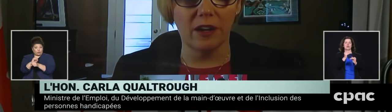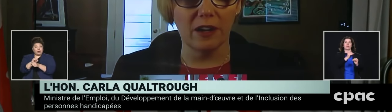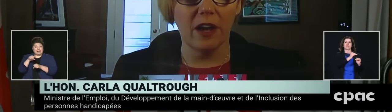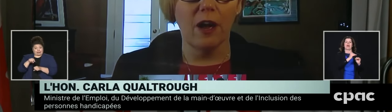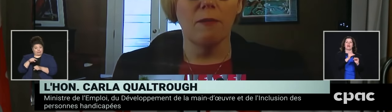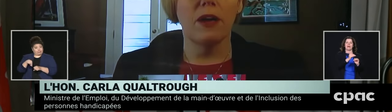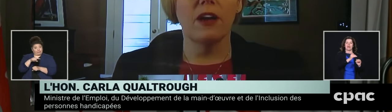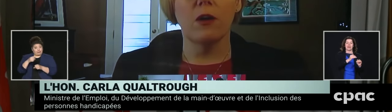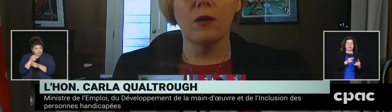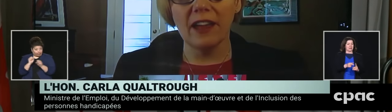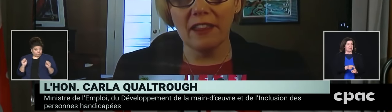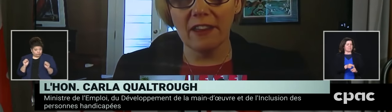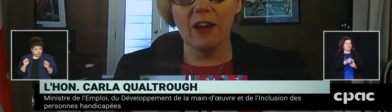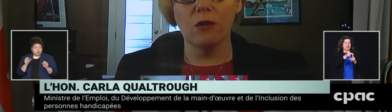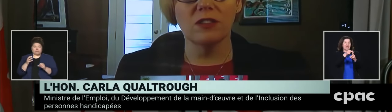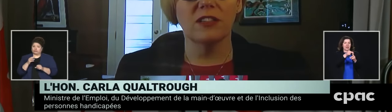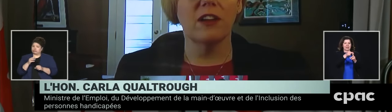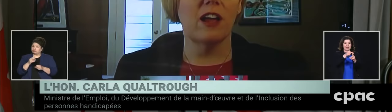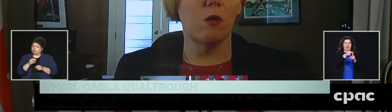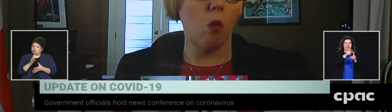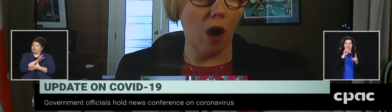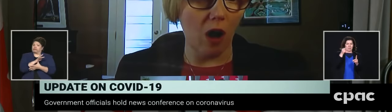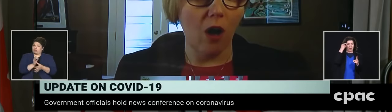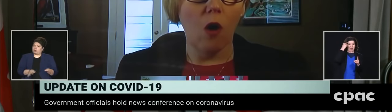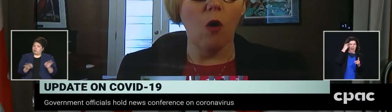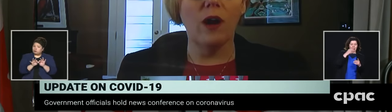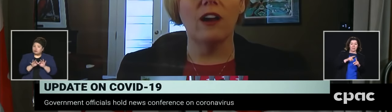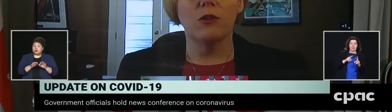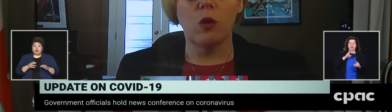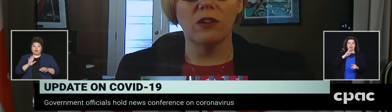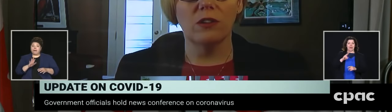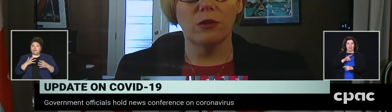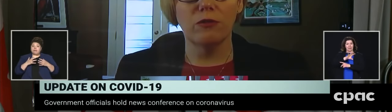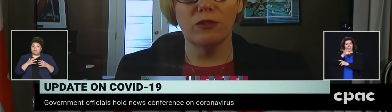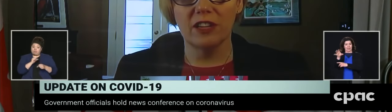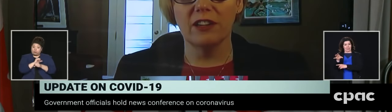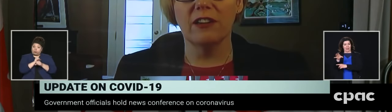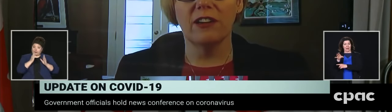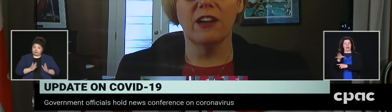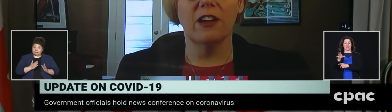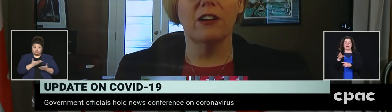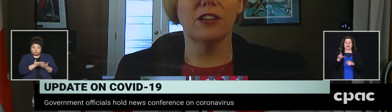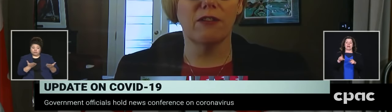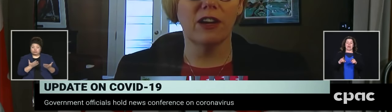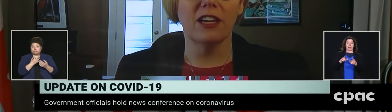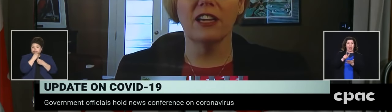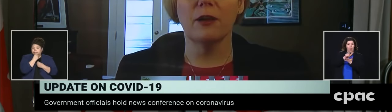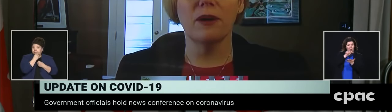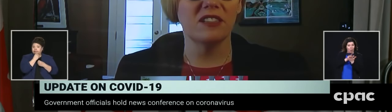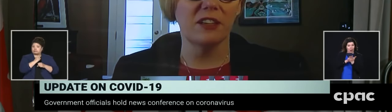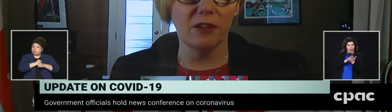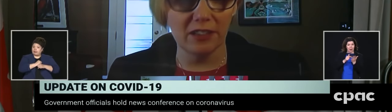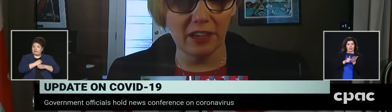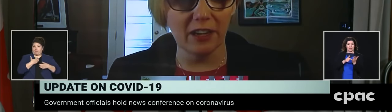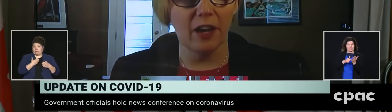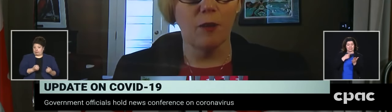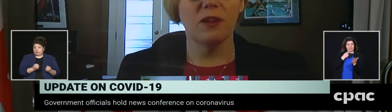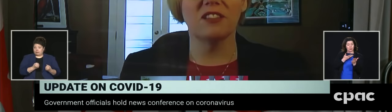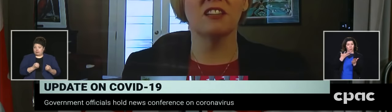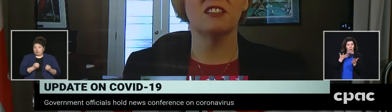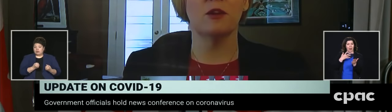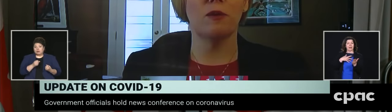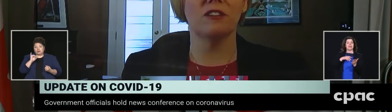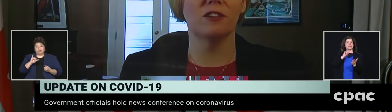employeurs. Mais au Canada, aussi dans la loi, on a le droit de refuser le travail qui n'est pas sécuritaire.